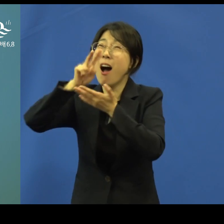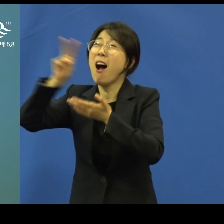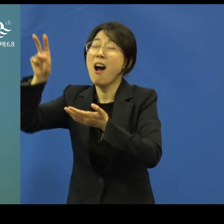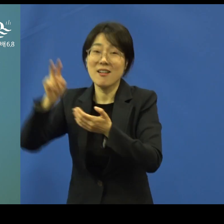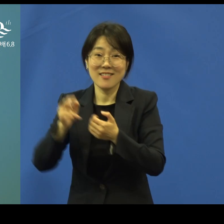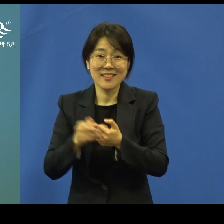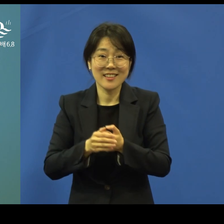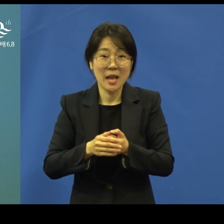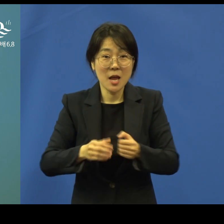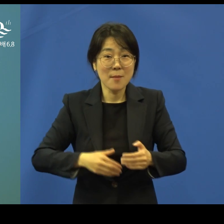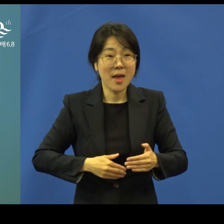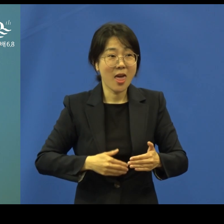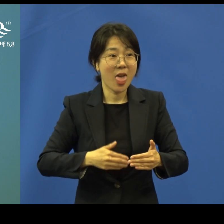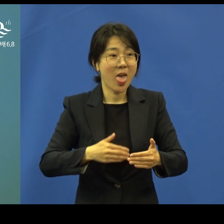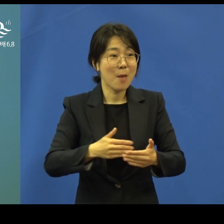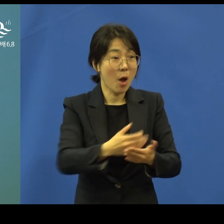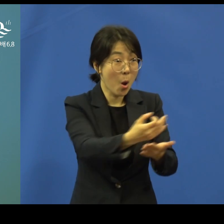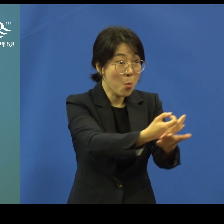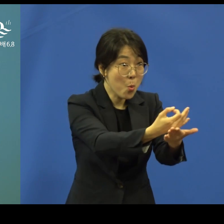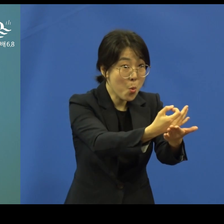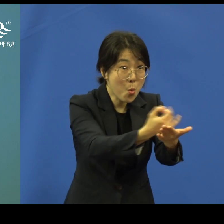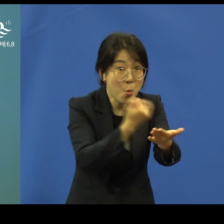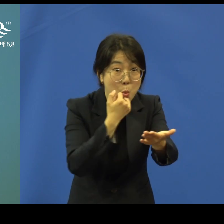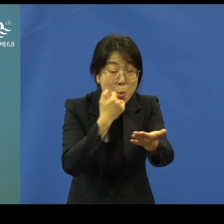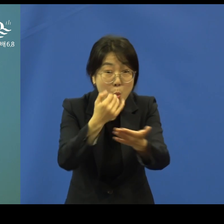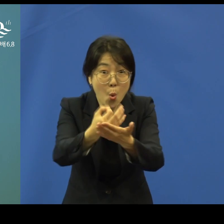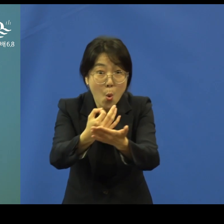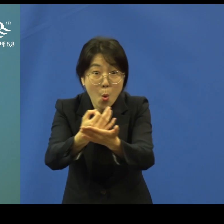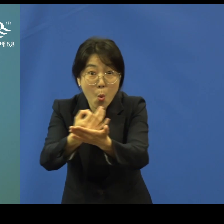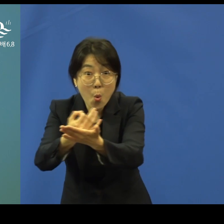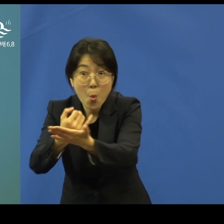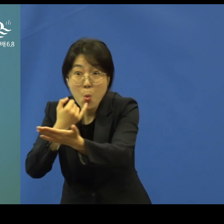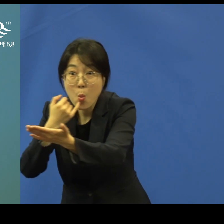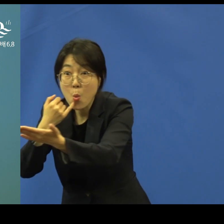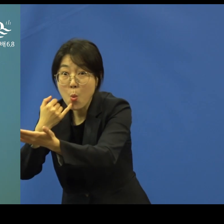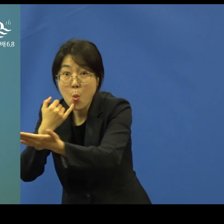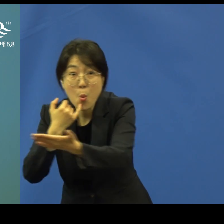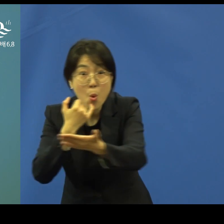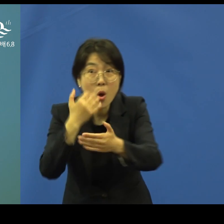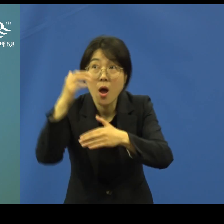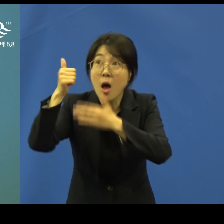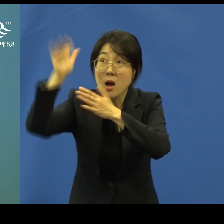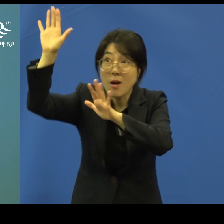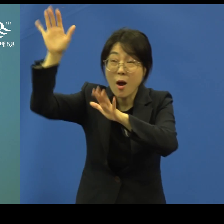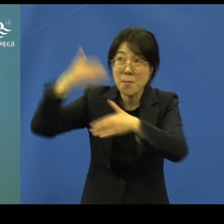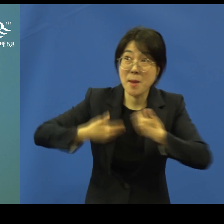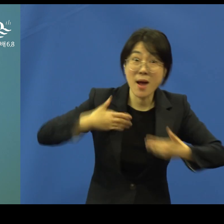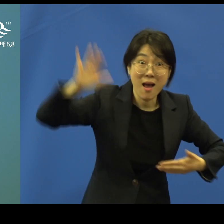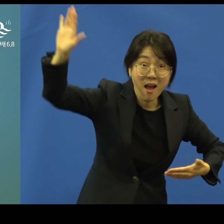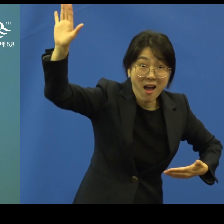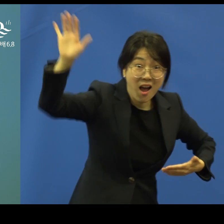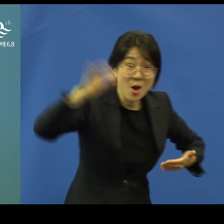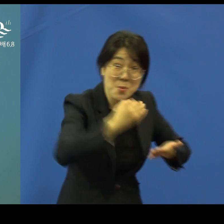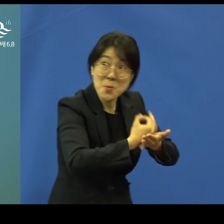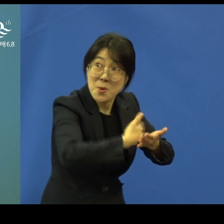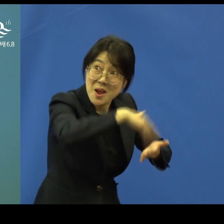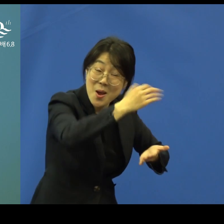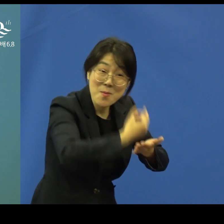여러분, 경제적 부와 신앙생활의 온도는 깊은 연관성이 있습니다. 배가 부르면요 기도가 안